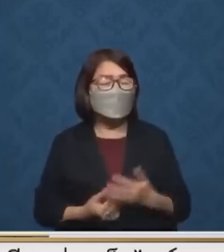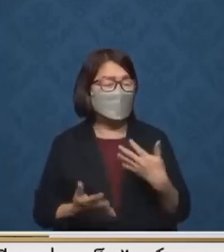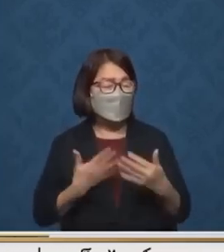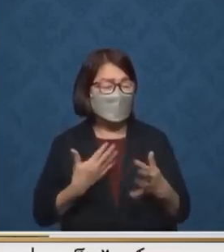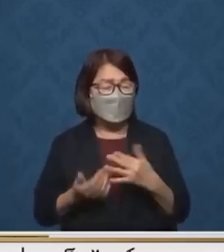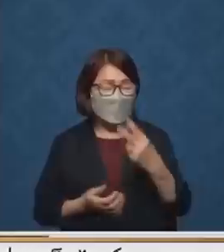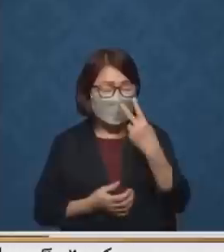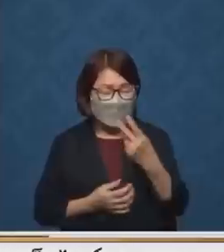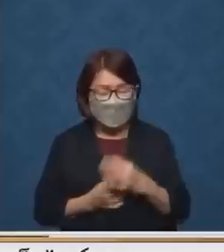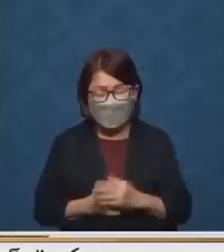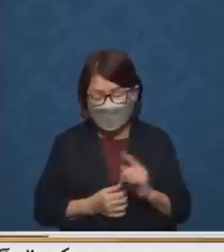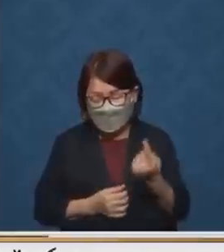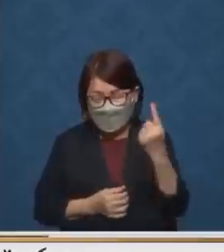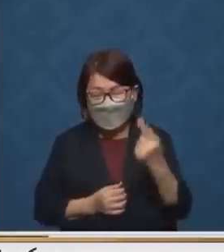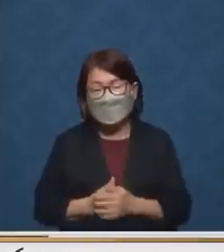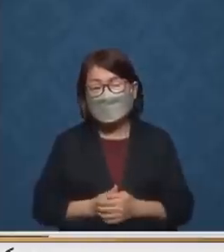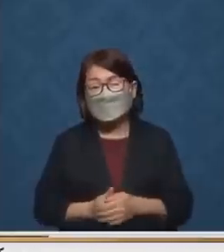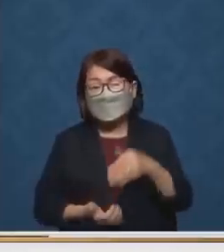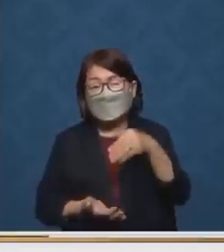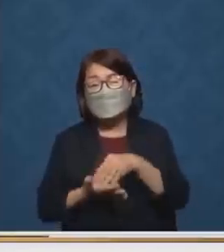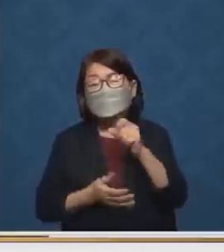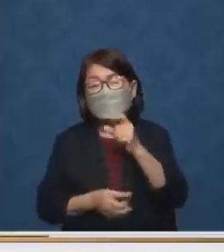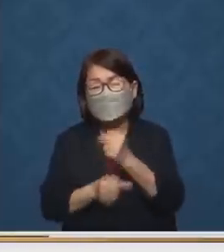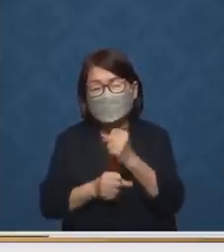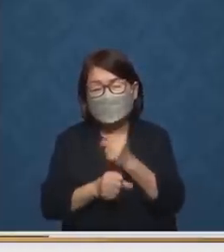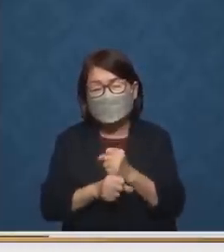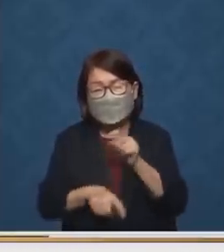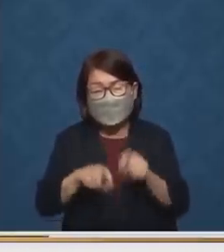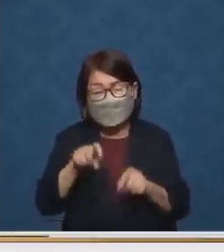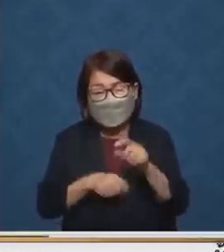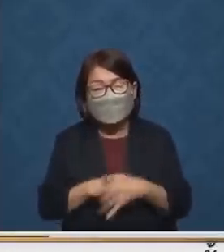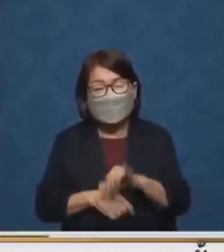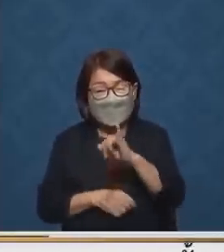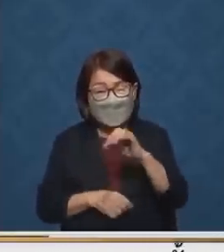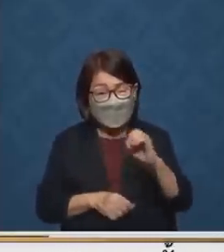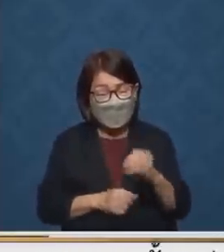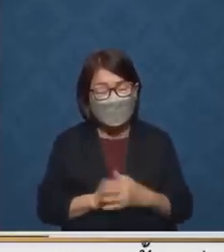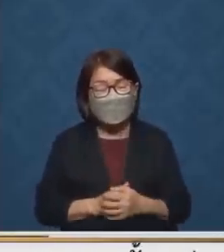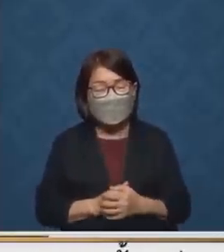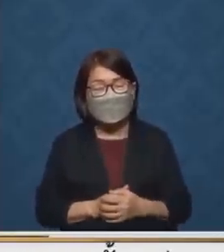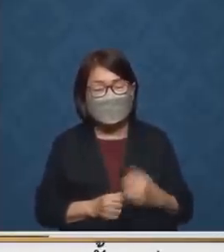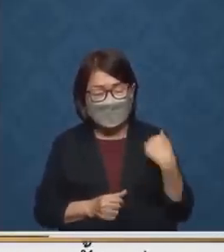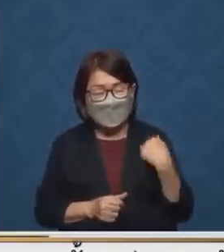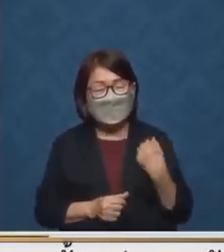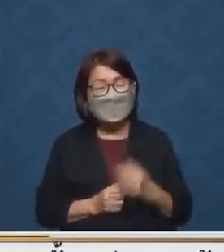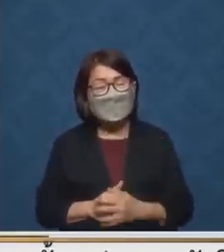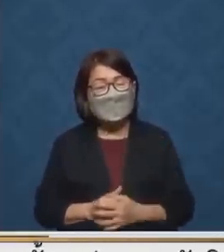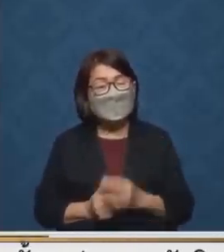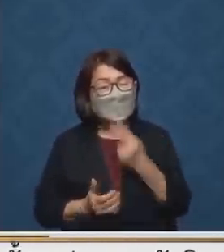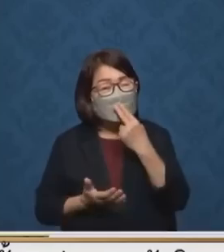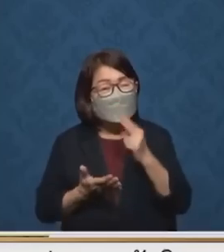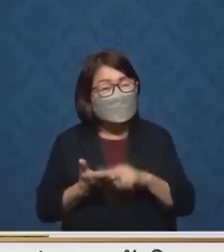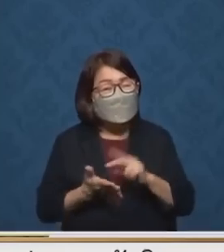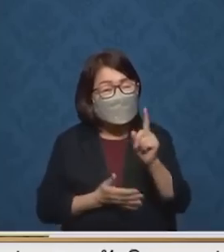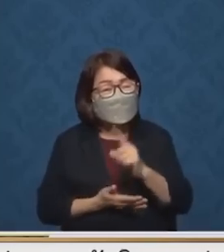ัฒนาการปฑฐintend guaranteesในเนือมือผลเอกปยทจรณโา ครัมีหนงสือต่อไปครับ รับ